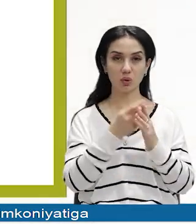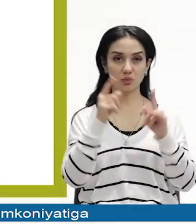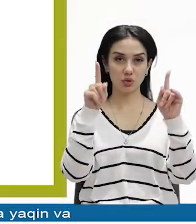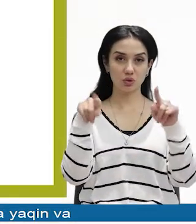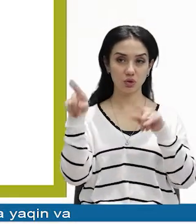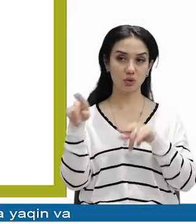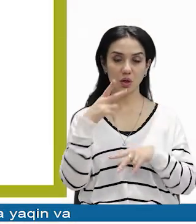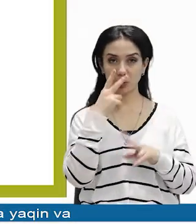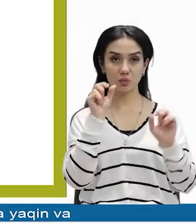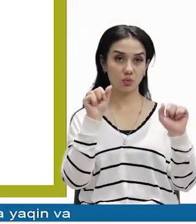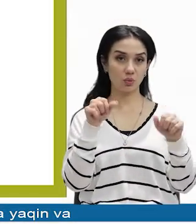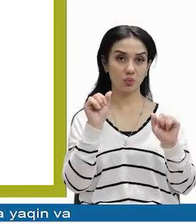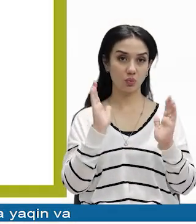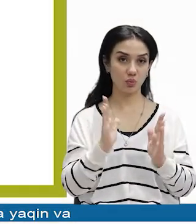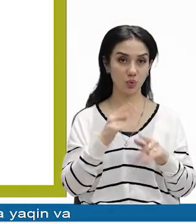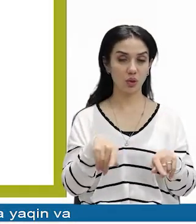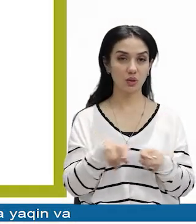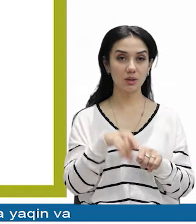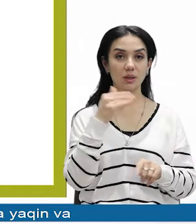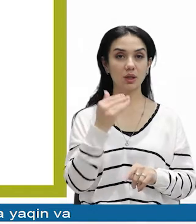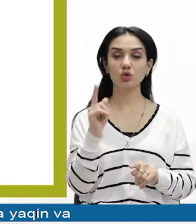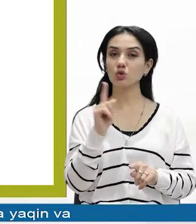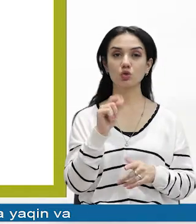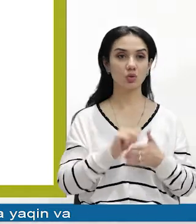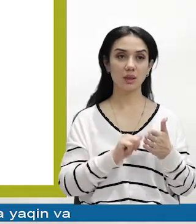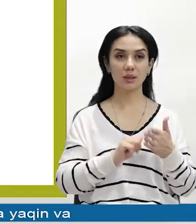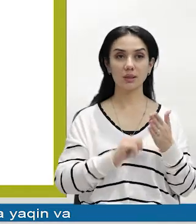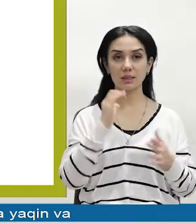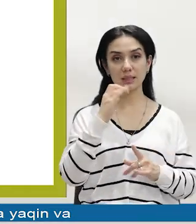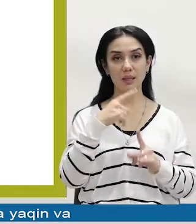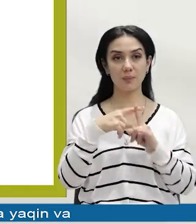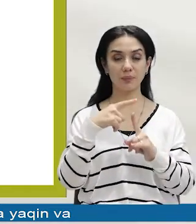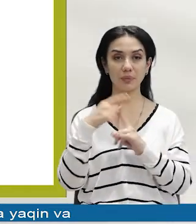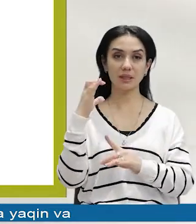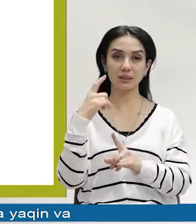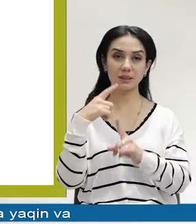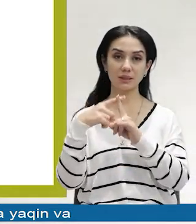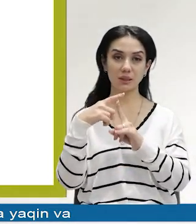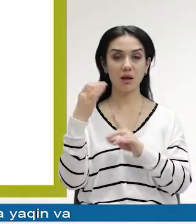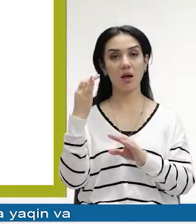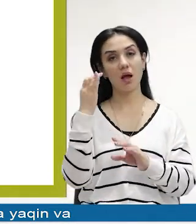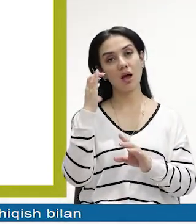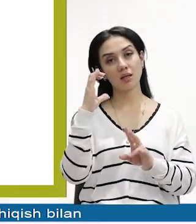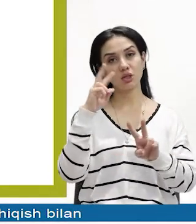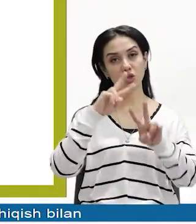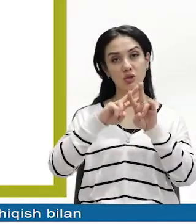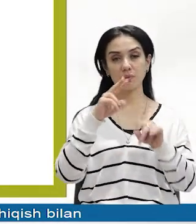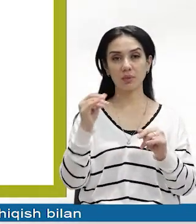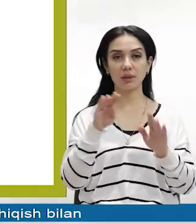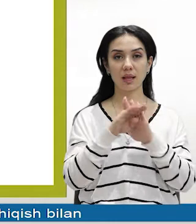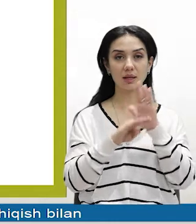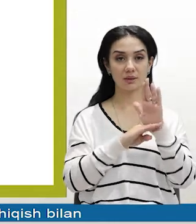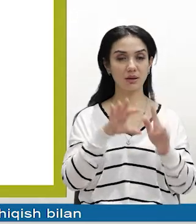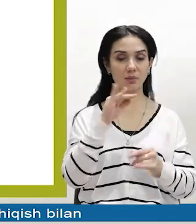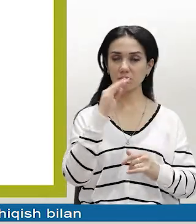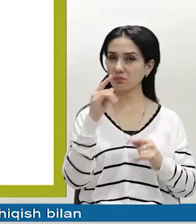ega bo'ladilar ular. Chunki C++ va C# dasturlashlari juda bir-biriga yaqin. No, hammasi C